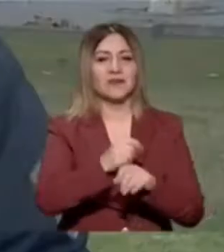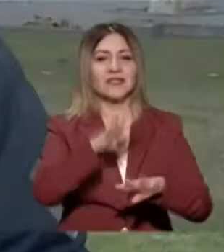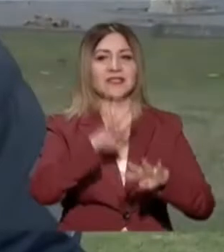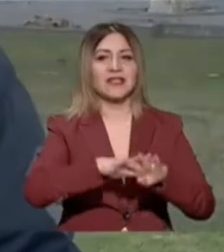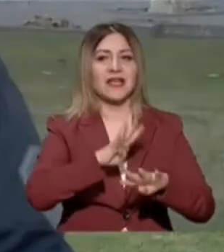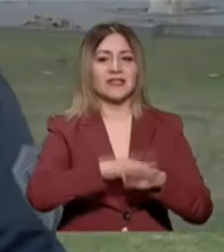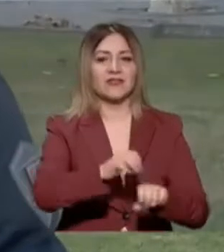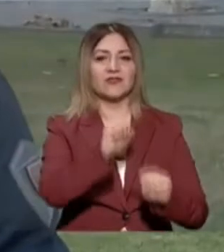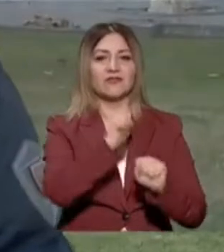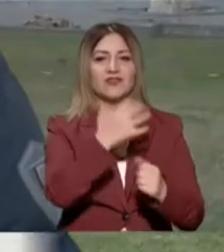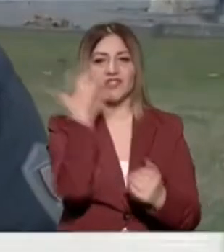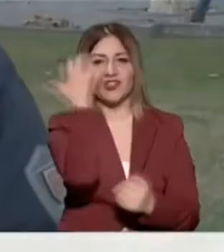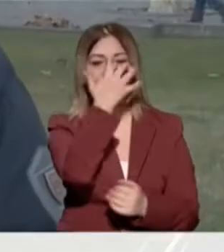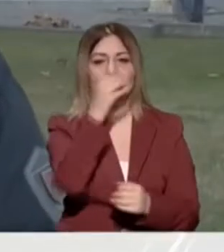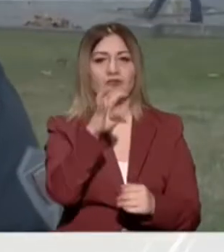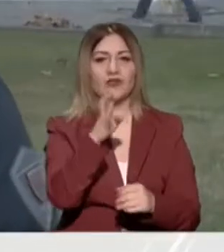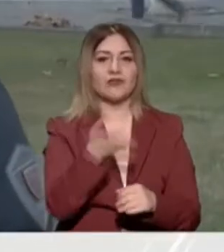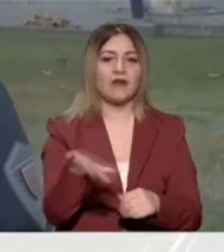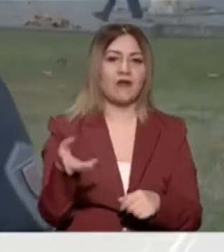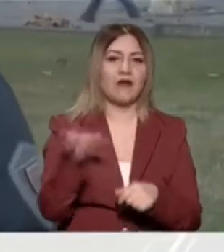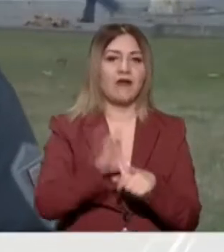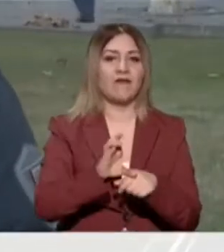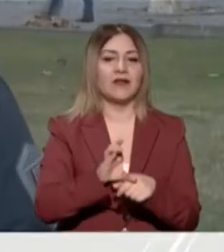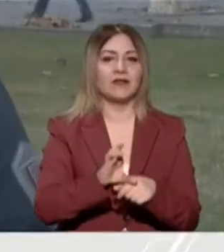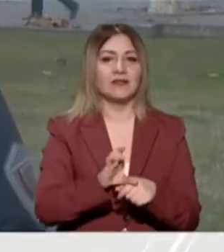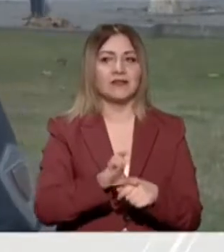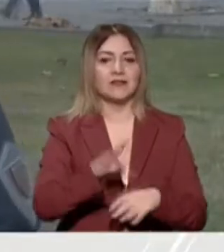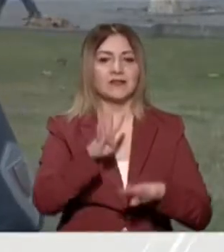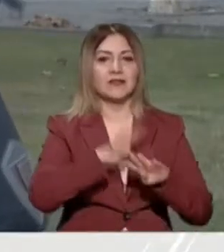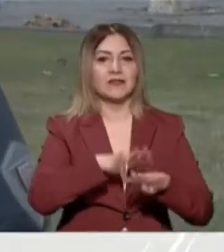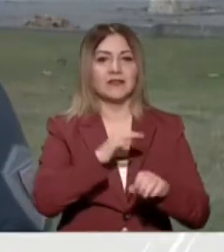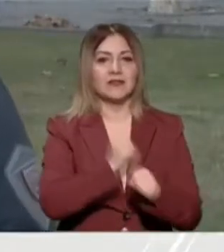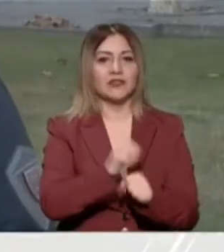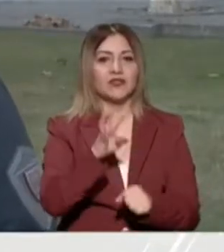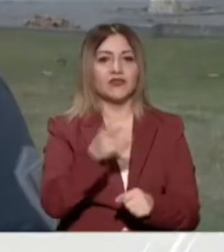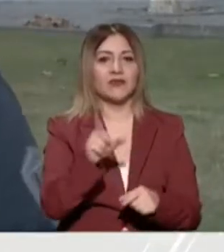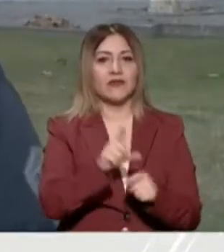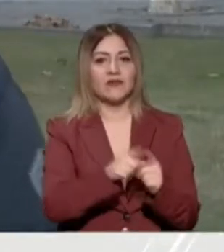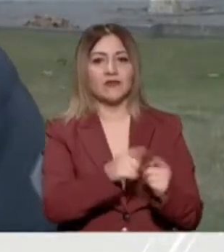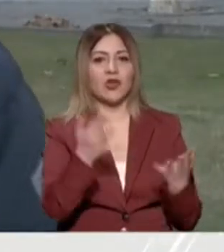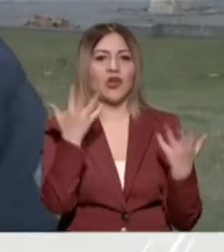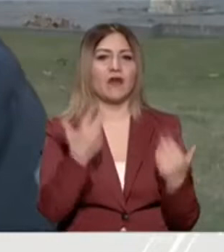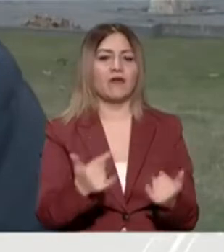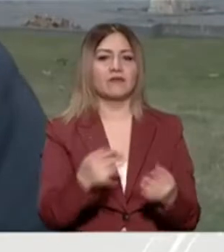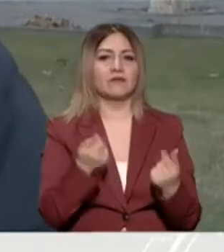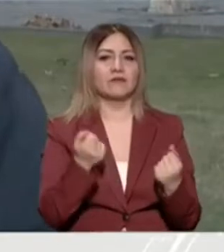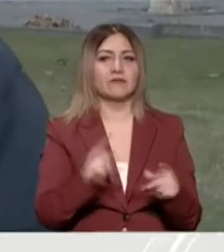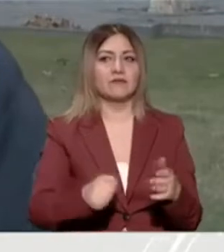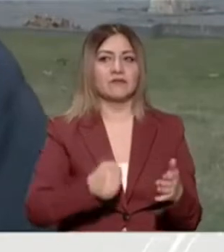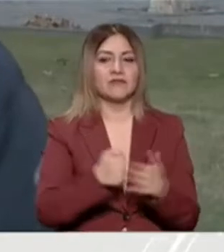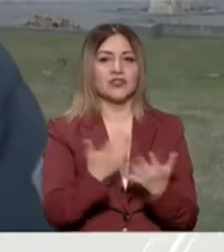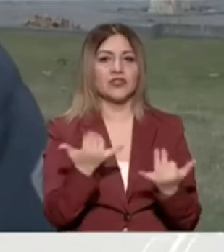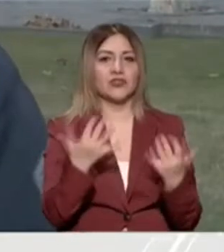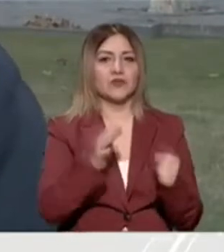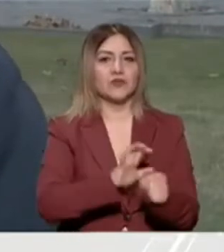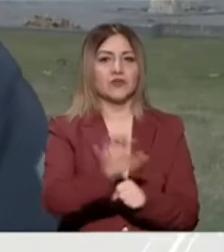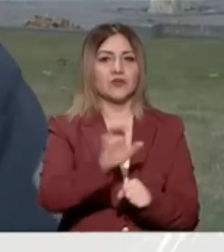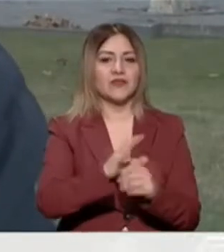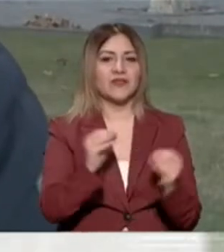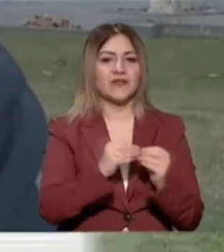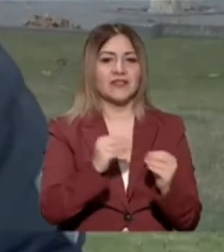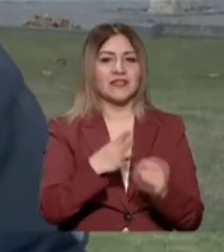պատրաստում։ Գործեցինք 400-ից ավել ցանց, որովհետև 400-ից որ անցավ էլ չէինք հաշվում, մինչև այսօր ուղարկում